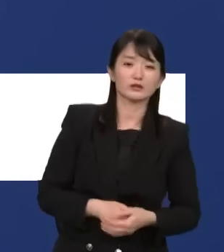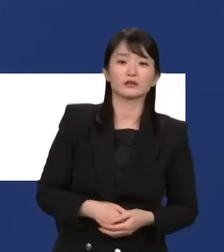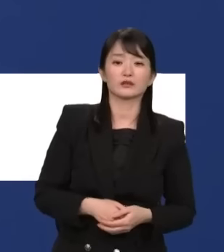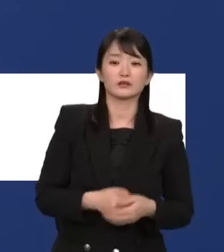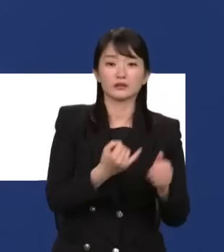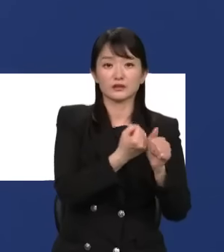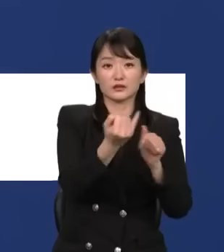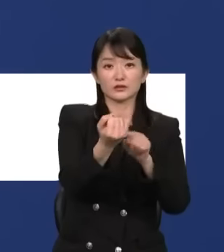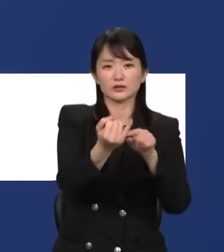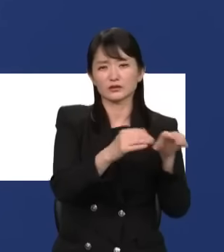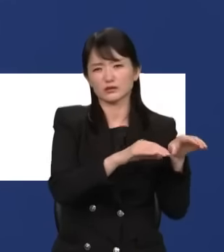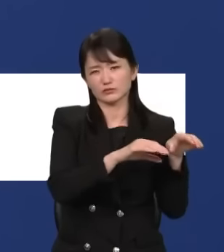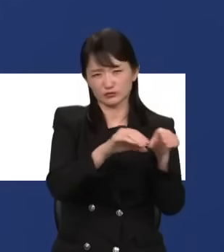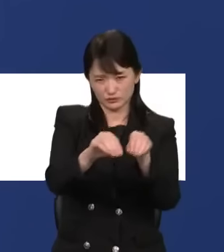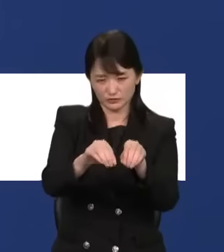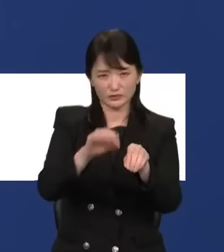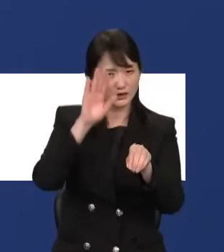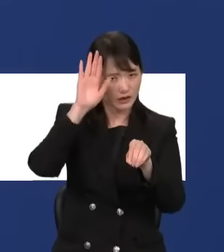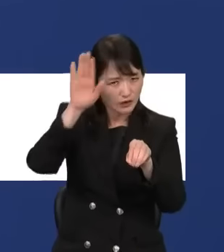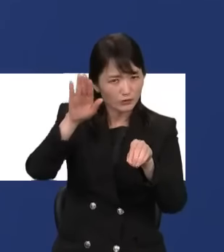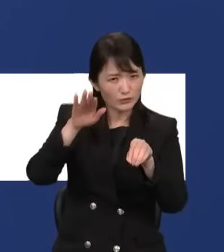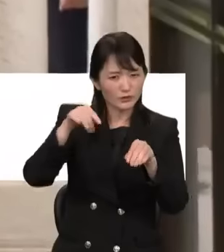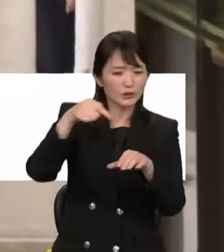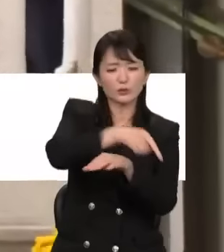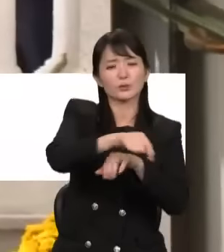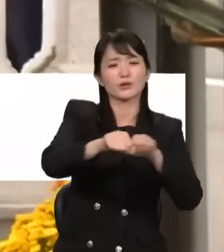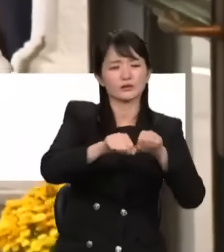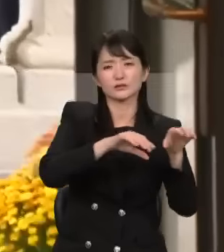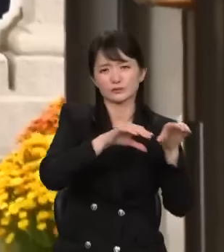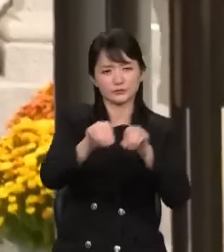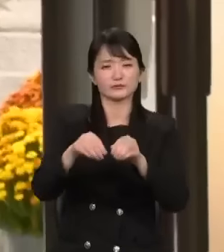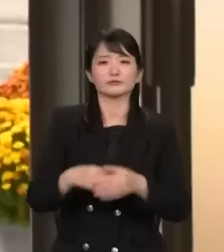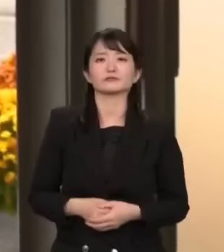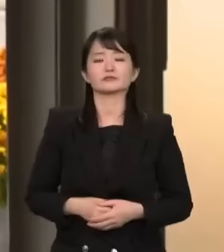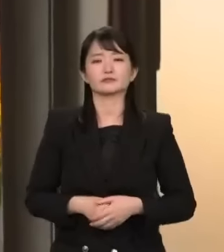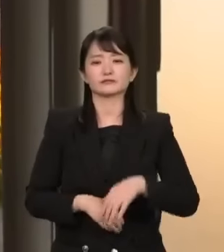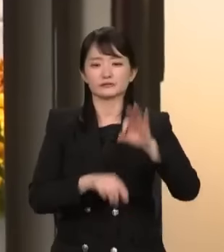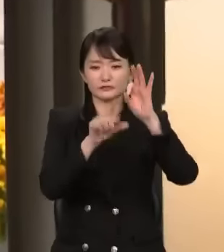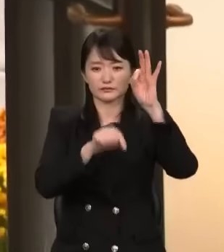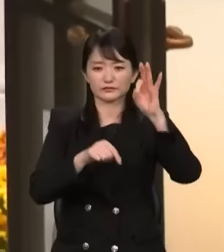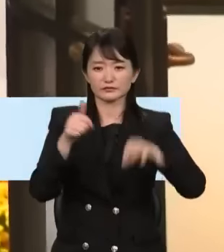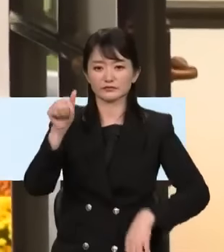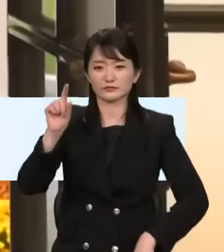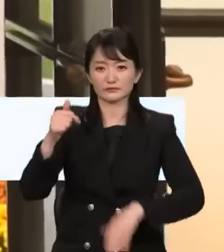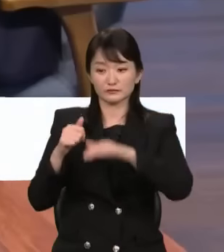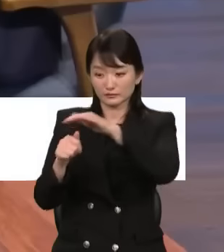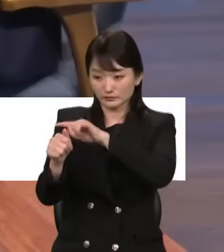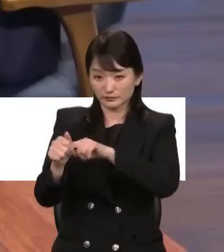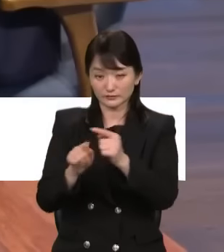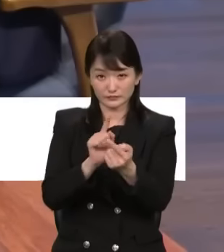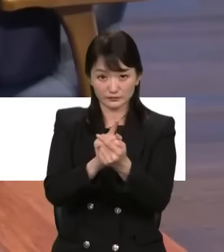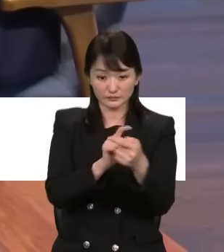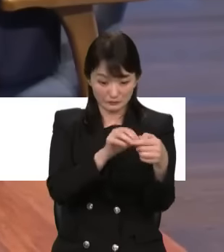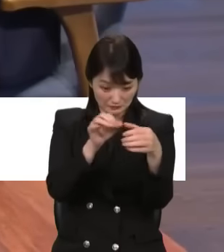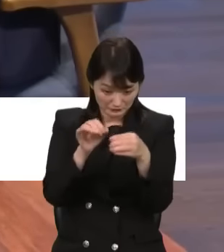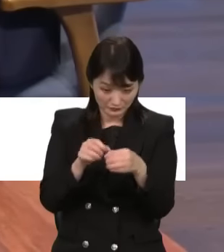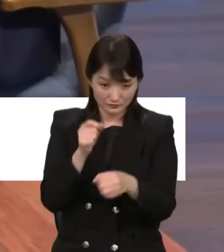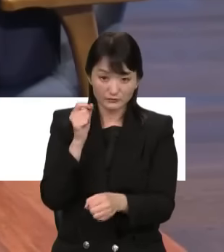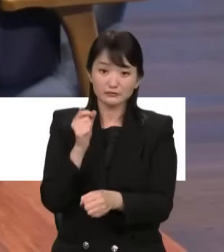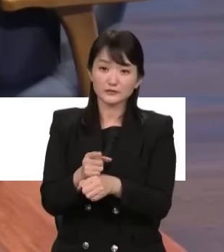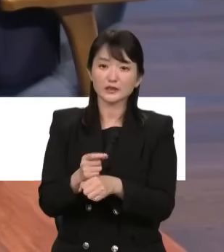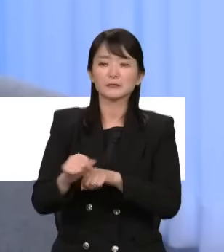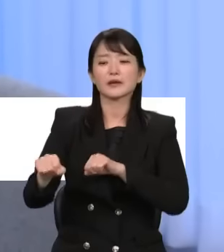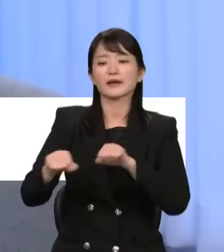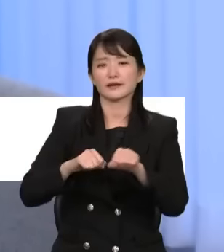사실상 중단해 왔고 앞으로도 중단할 것이라는 것입니다. 지난달 한동훈 국민의힘 대표와의 면담에서 이미 활동을